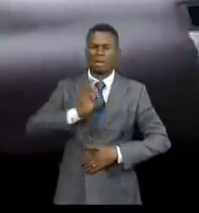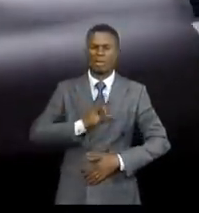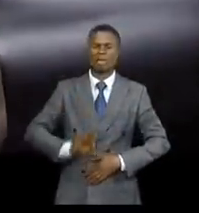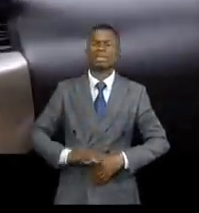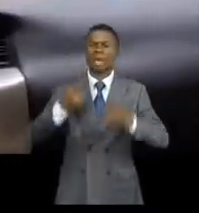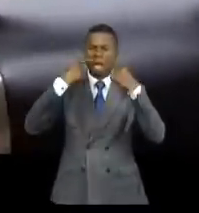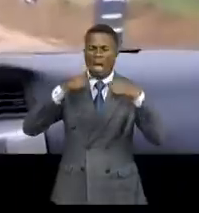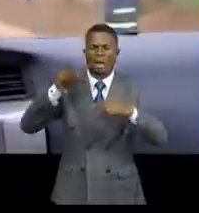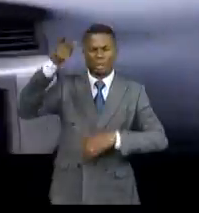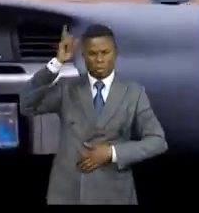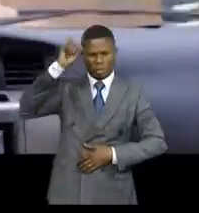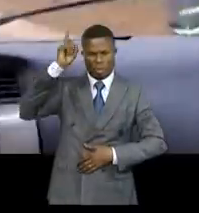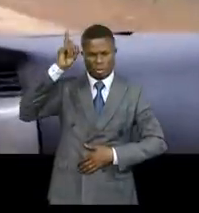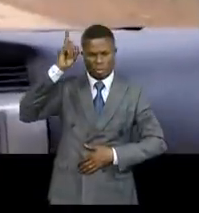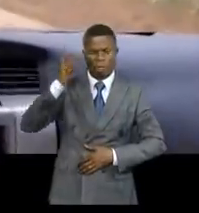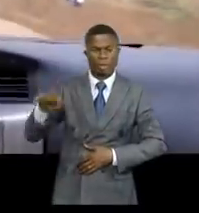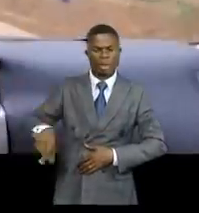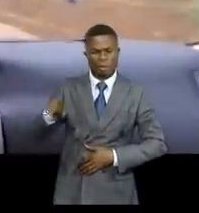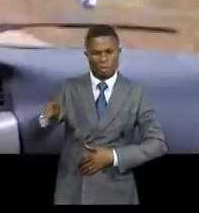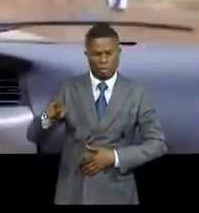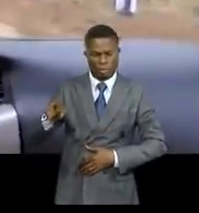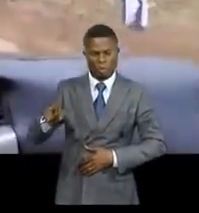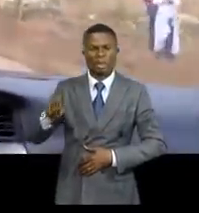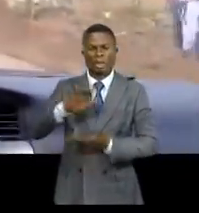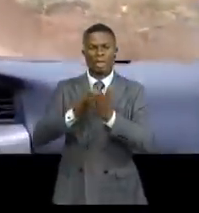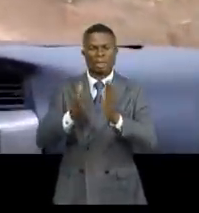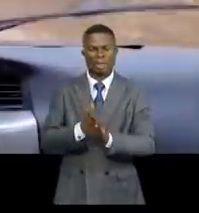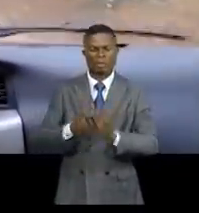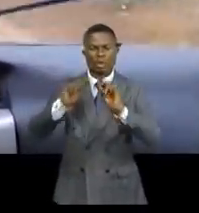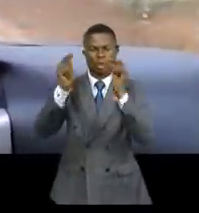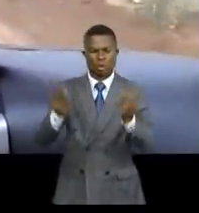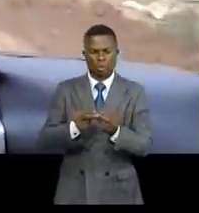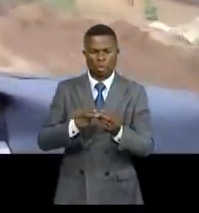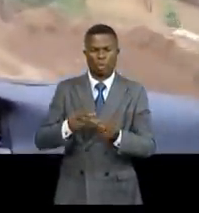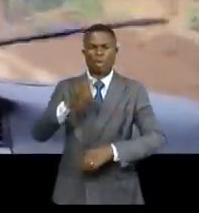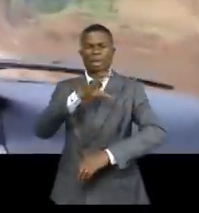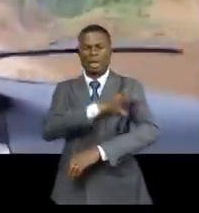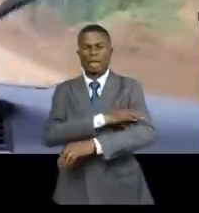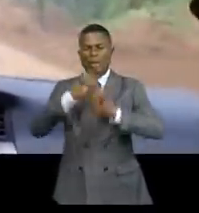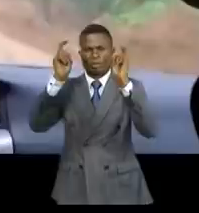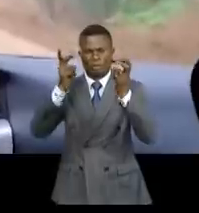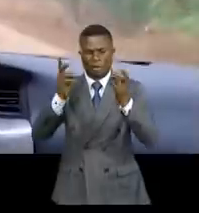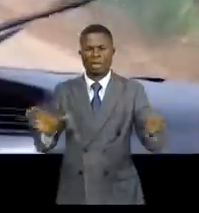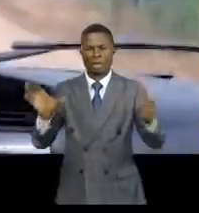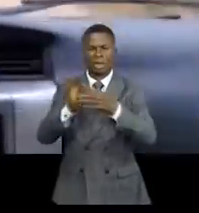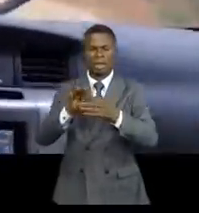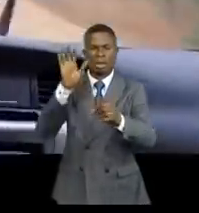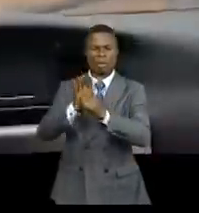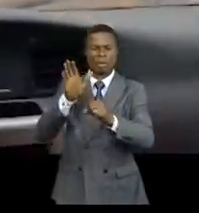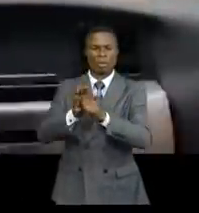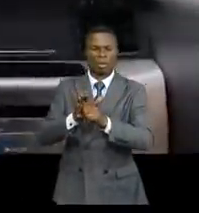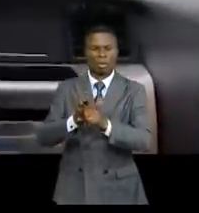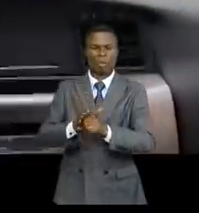Félix-Antoine Tshisekedi Tshilombo, et cette province se place aujourd'hui parmi celles dont le chef-lieu est relié directement à la plupart de ses